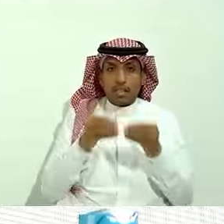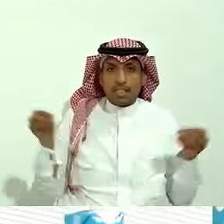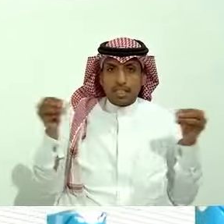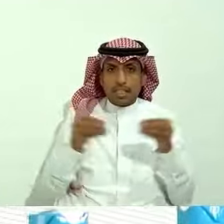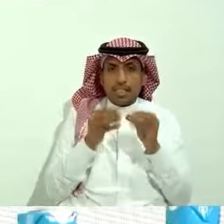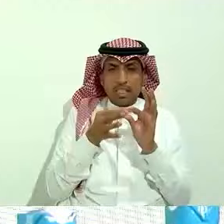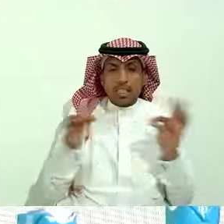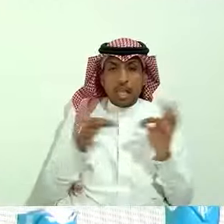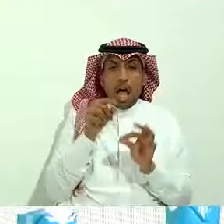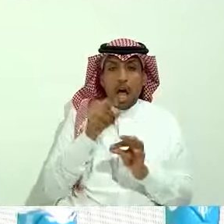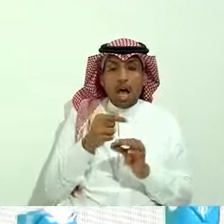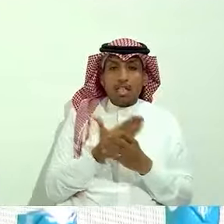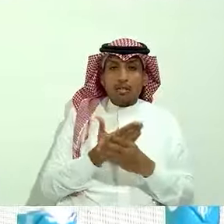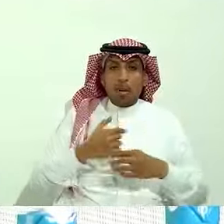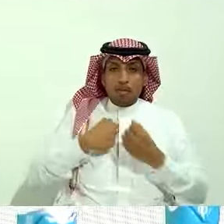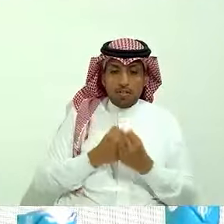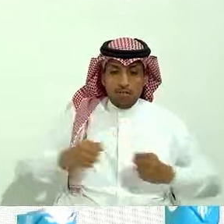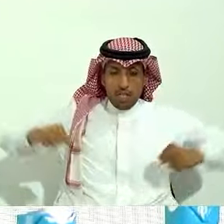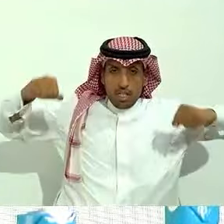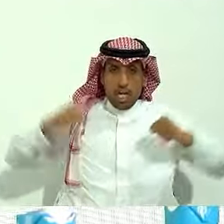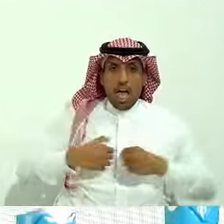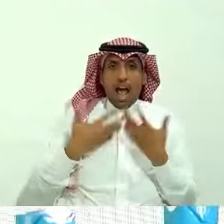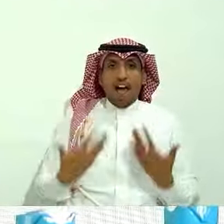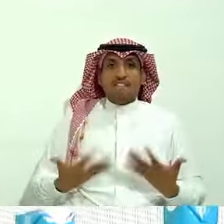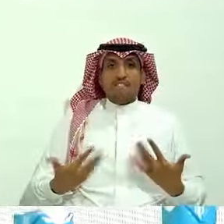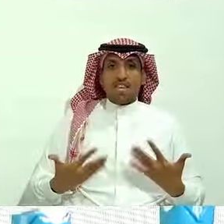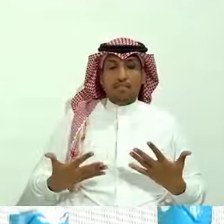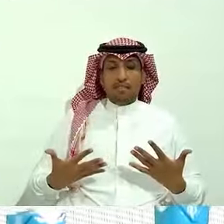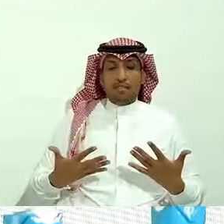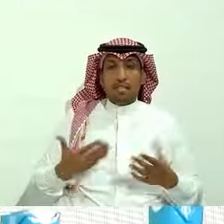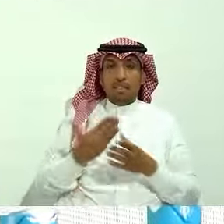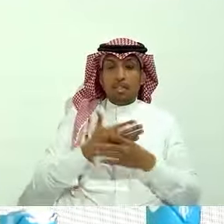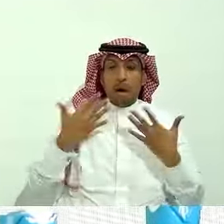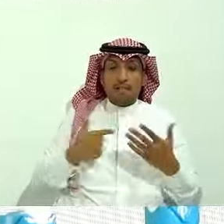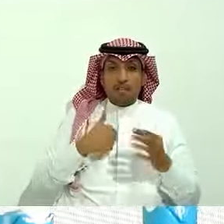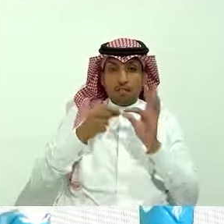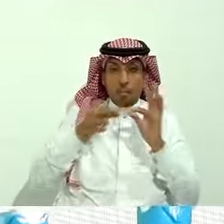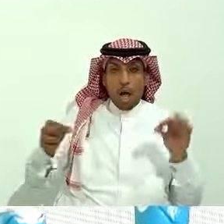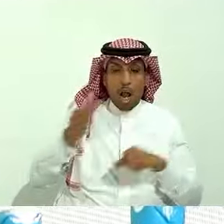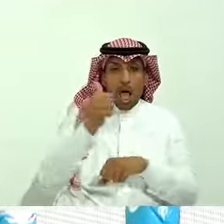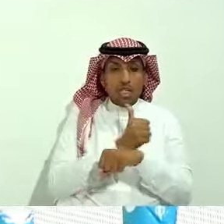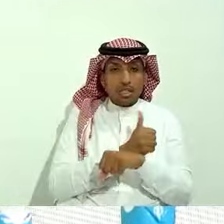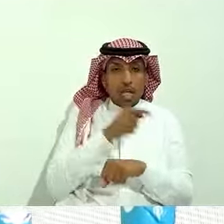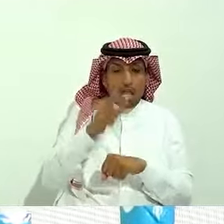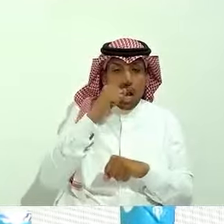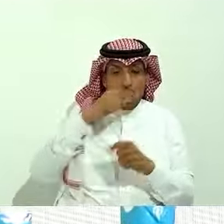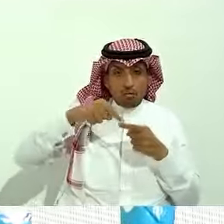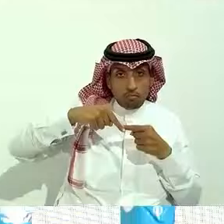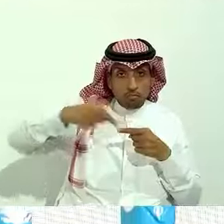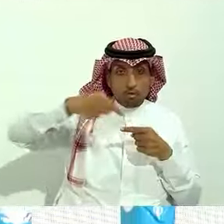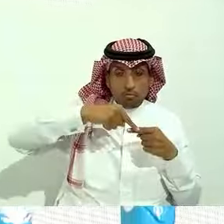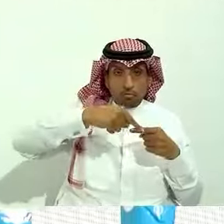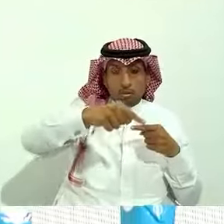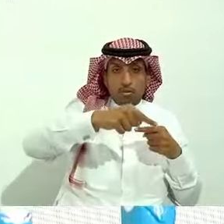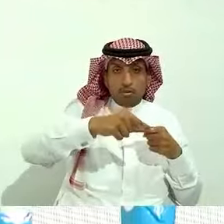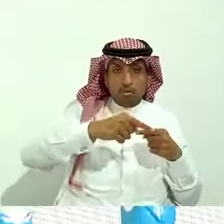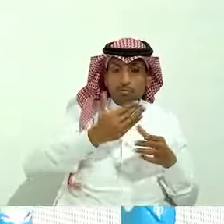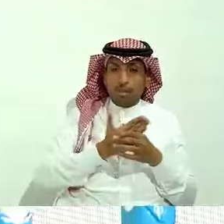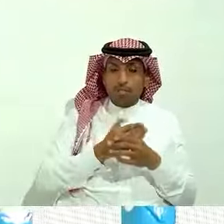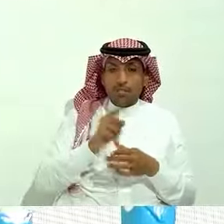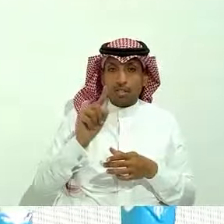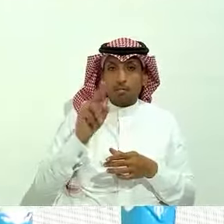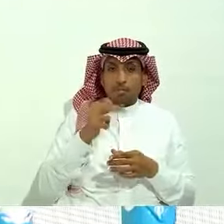المطاطية هذه تعطي راحة في الاستخدام، لأن الخطوط الأساسية في الزي التقليدي خطوط مستقيمة، ما عندهم بترون في